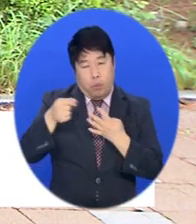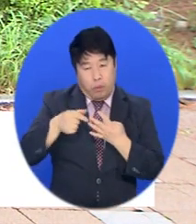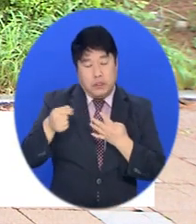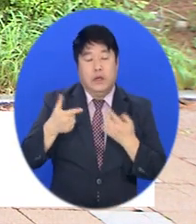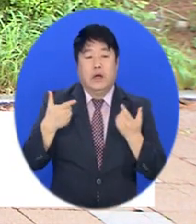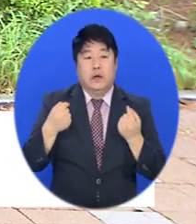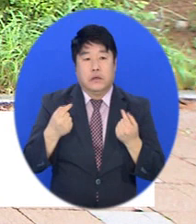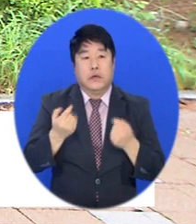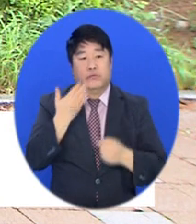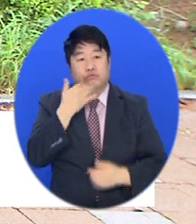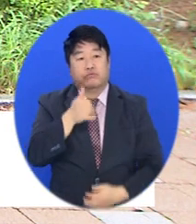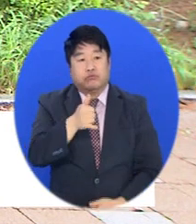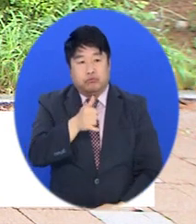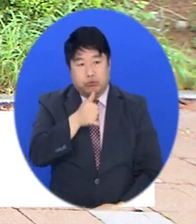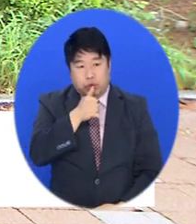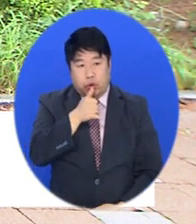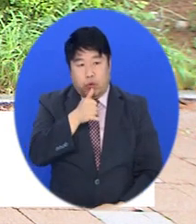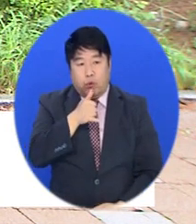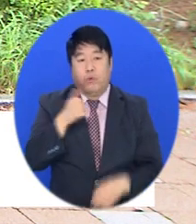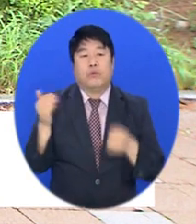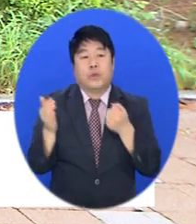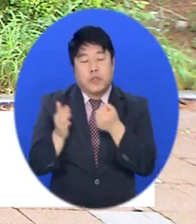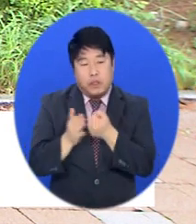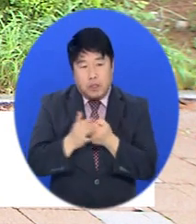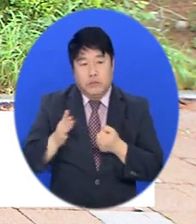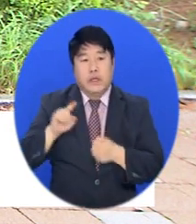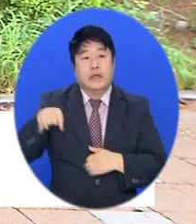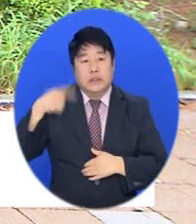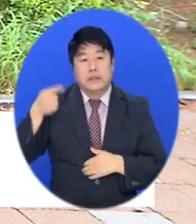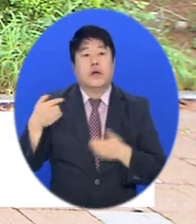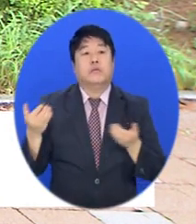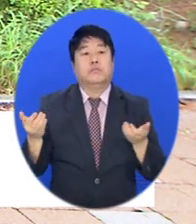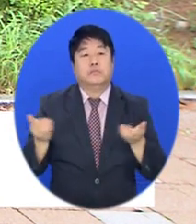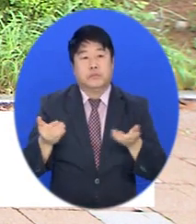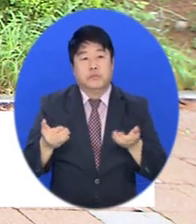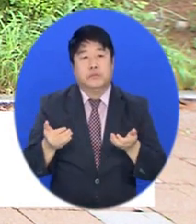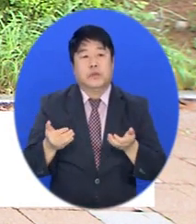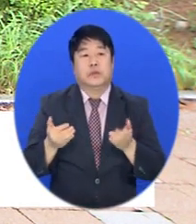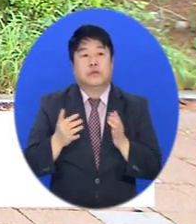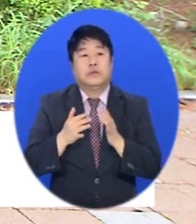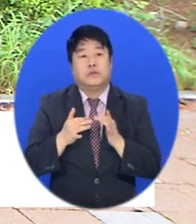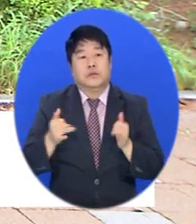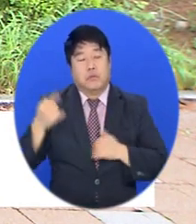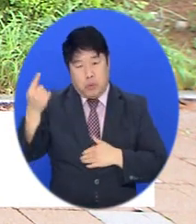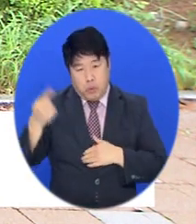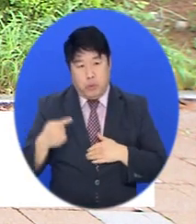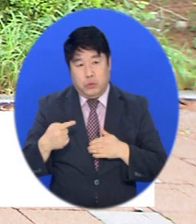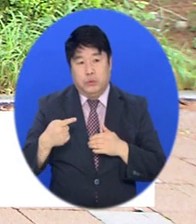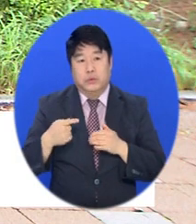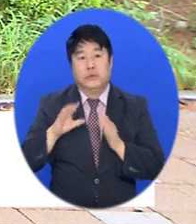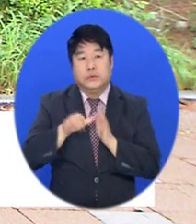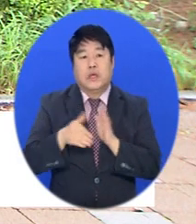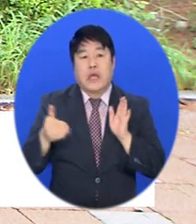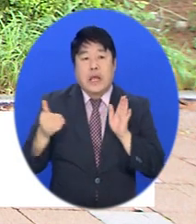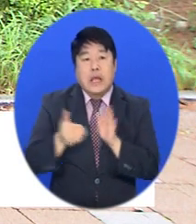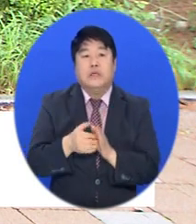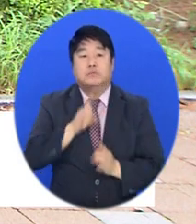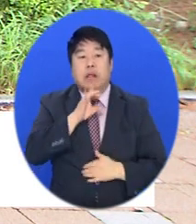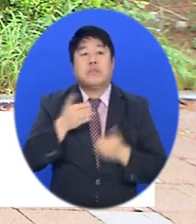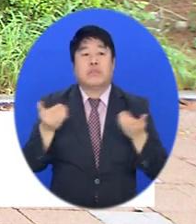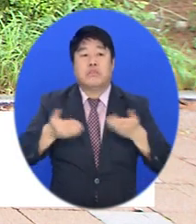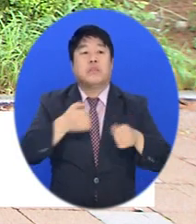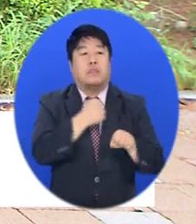뽑았냐 그렇게 할 수도 있고 그래서 그러고는 다음 경비가 올